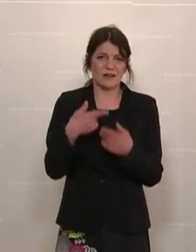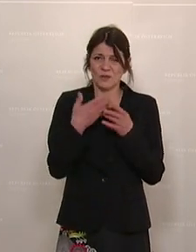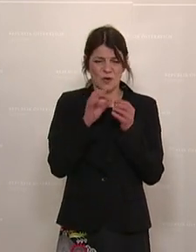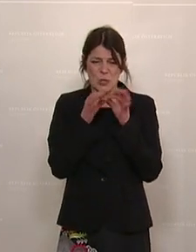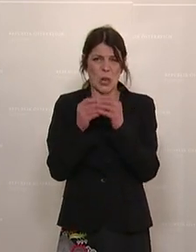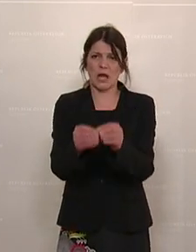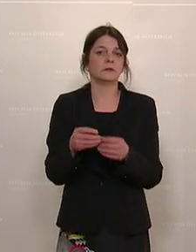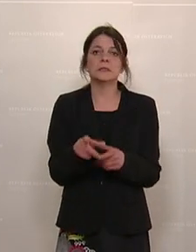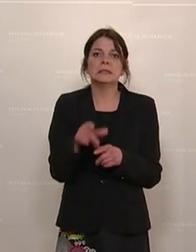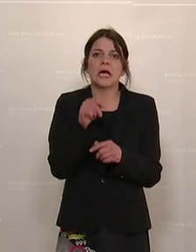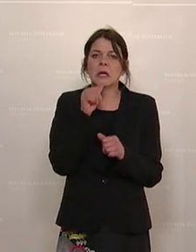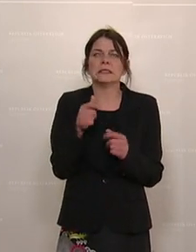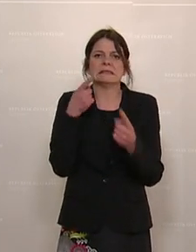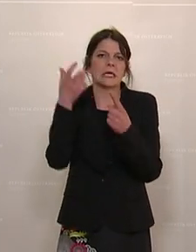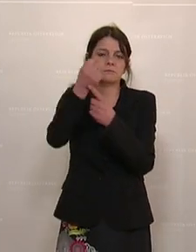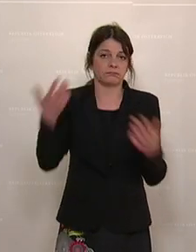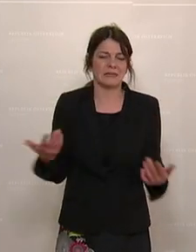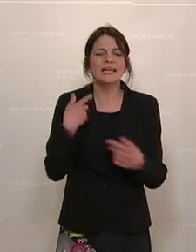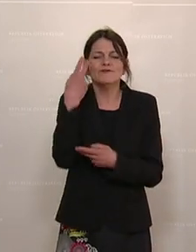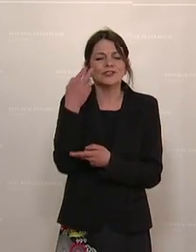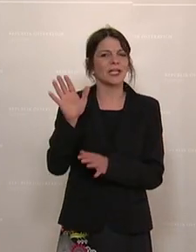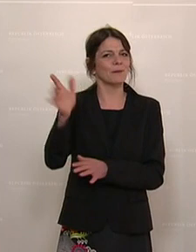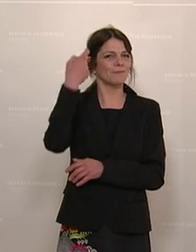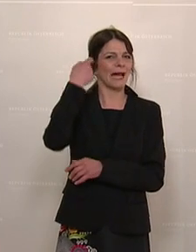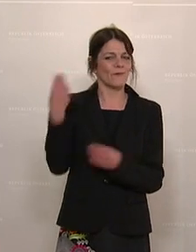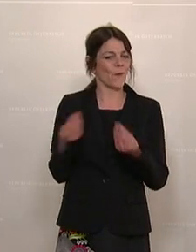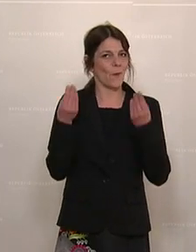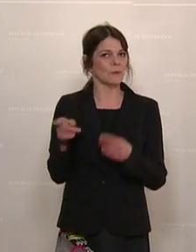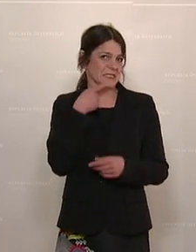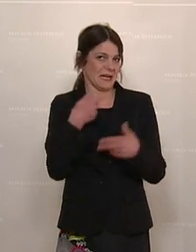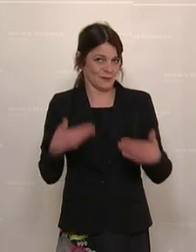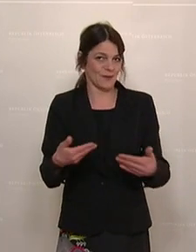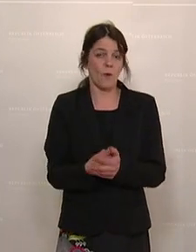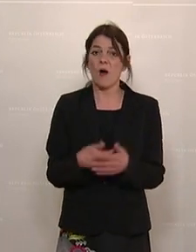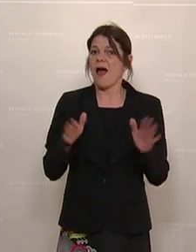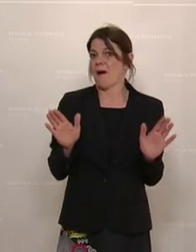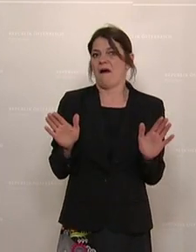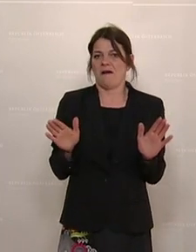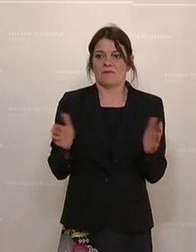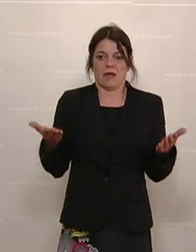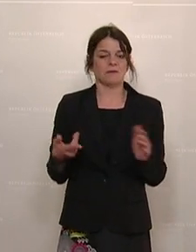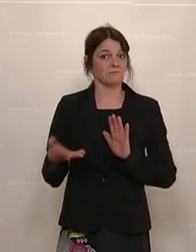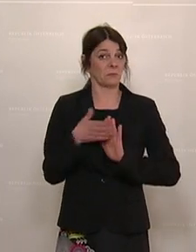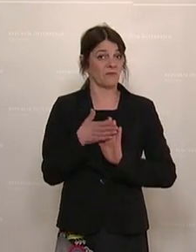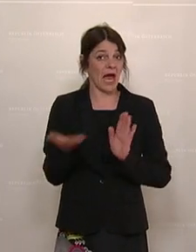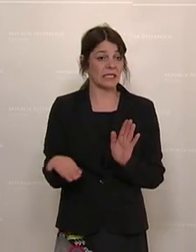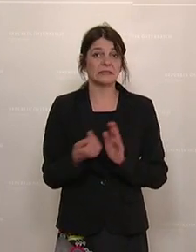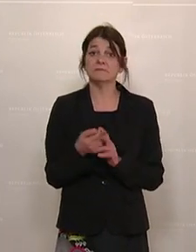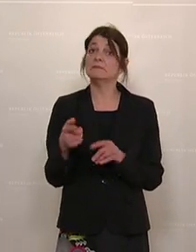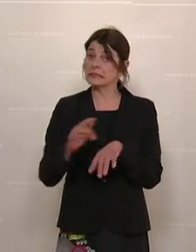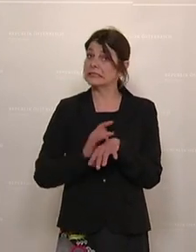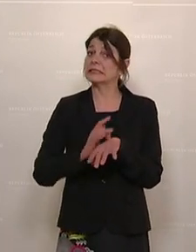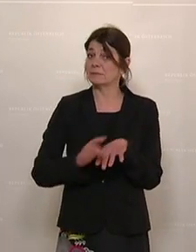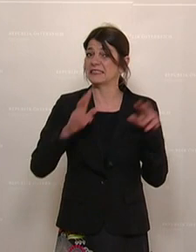weiterbringen ich verstehe die intention deinert einer wortmeldung aber es zeigt sozusagen das ist ein sensibles